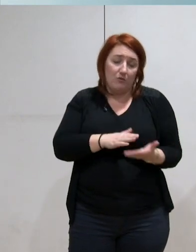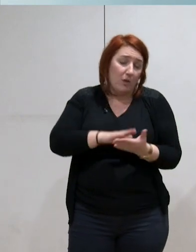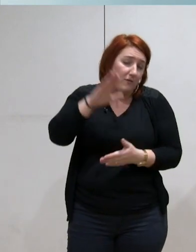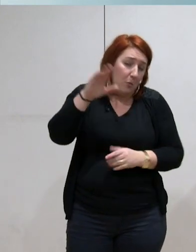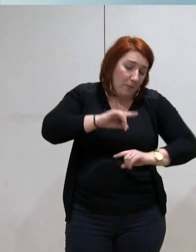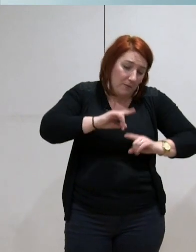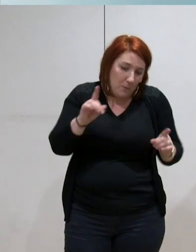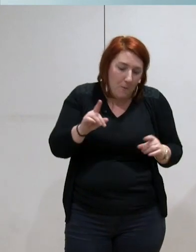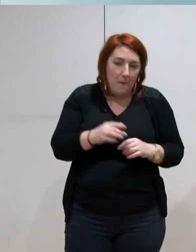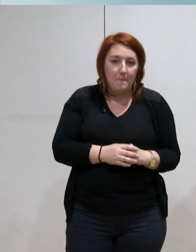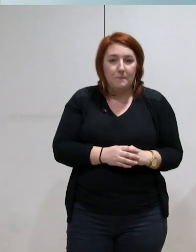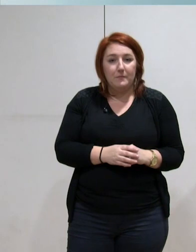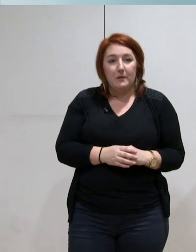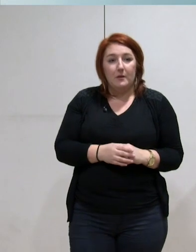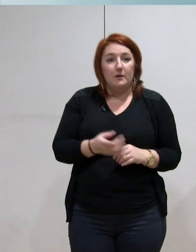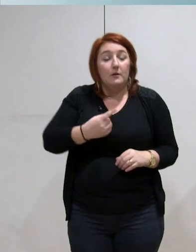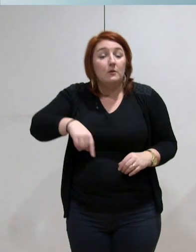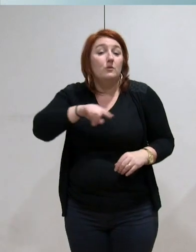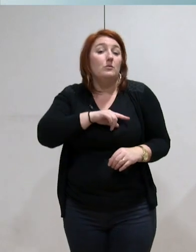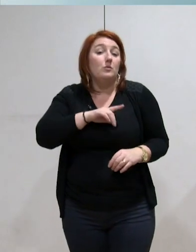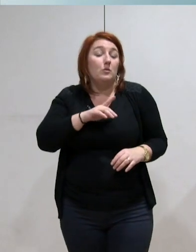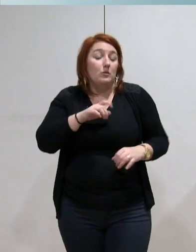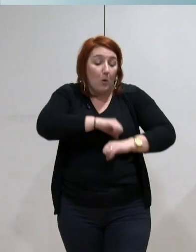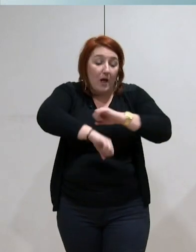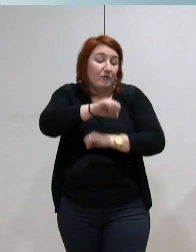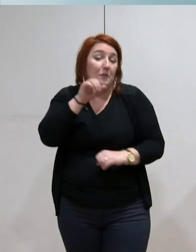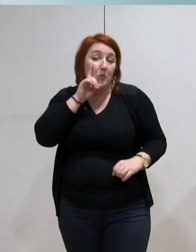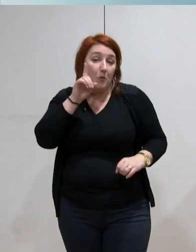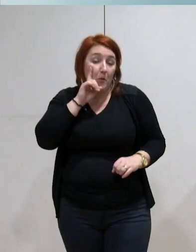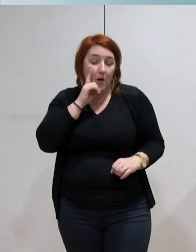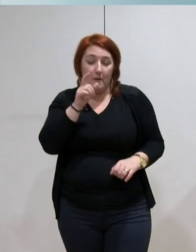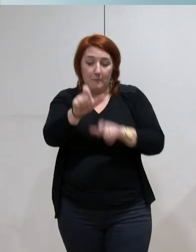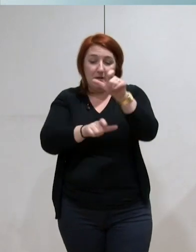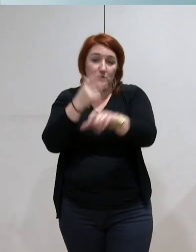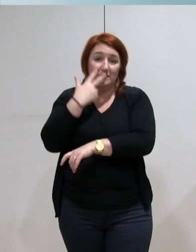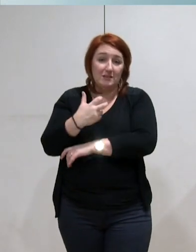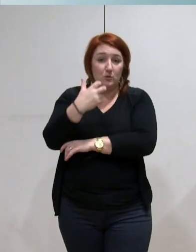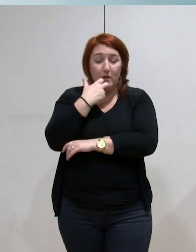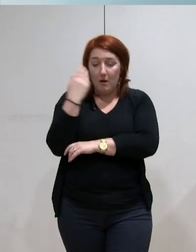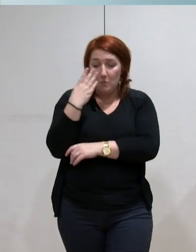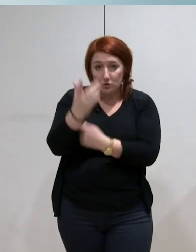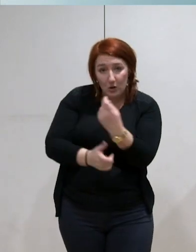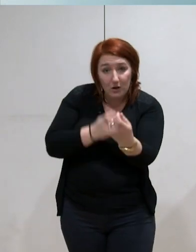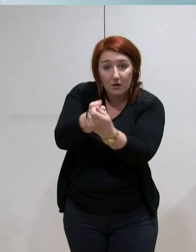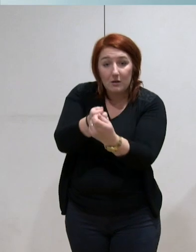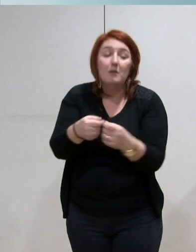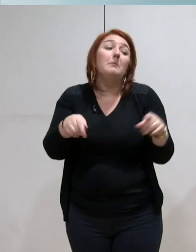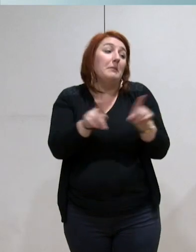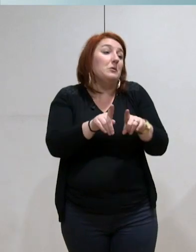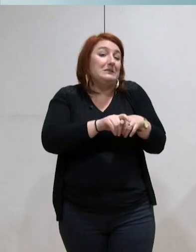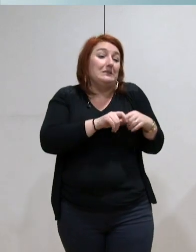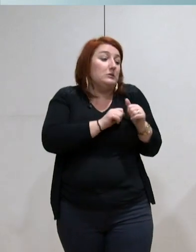l'avons fait à la fois pour répondre aux besoins de nos concitoyens et bien évidemment avec les ressources dont nous